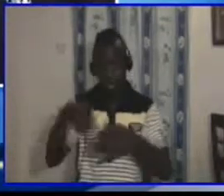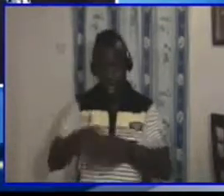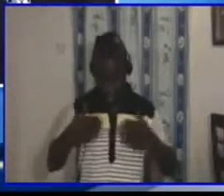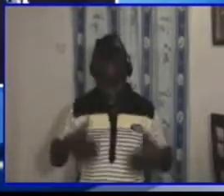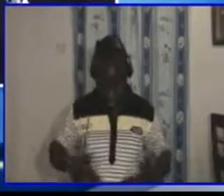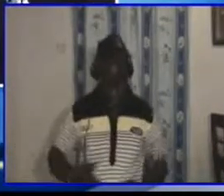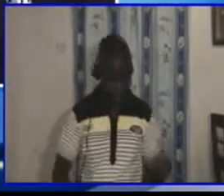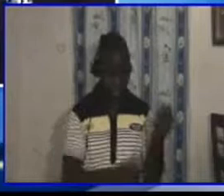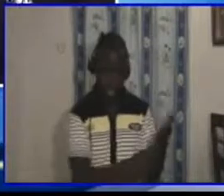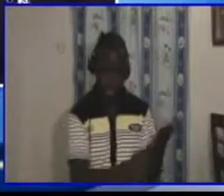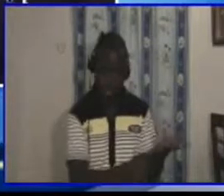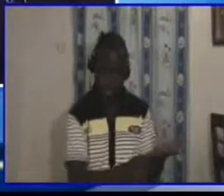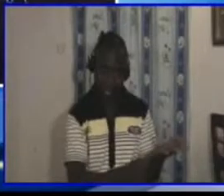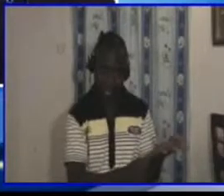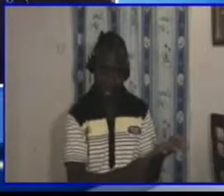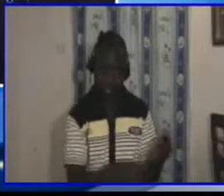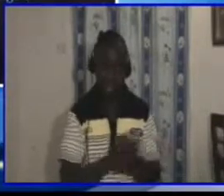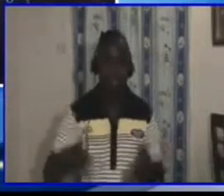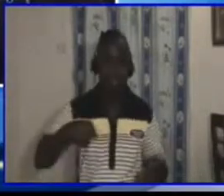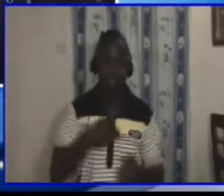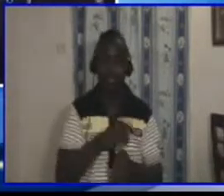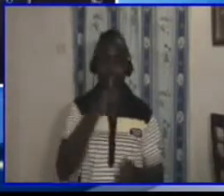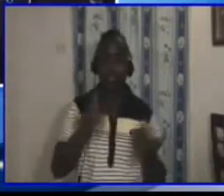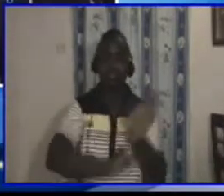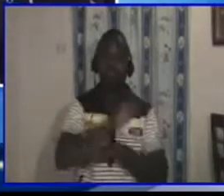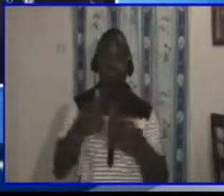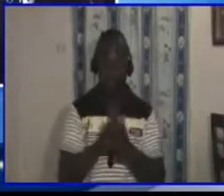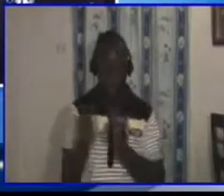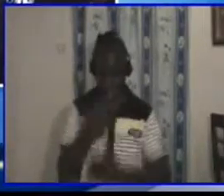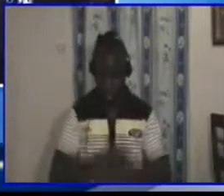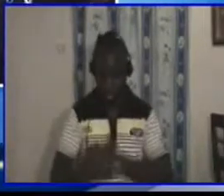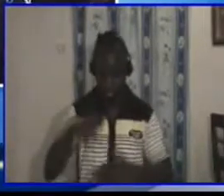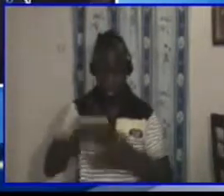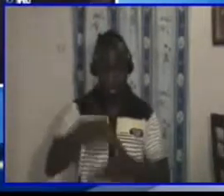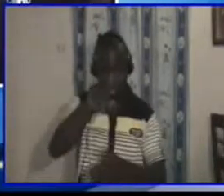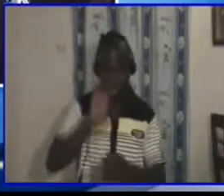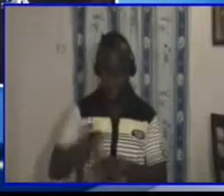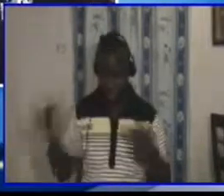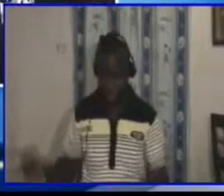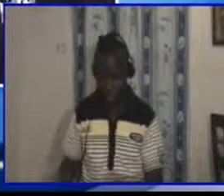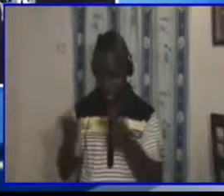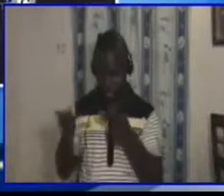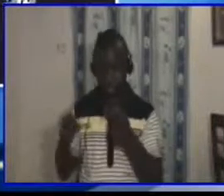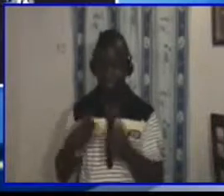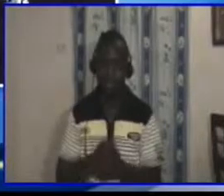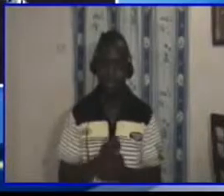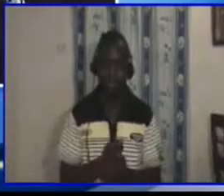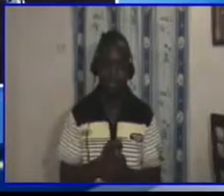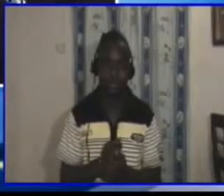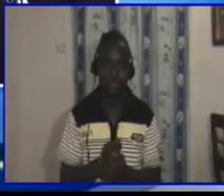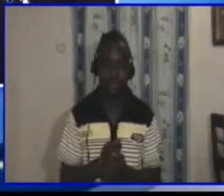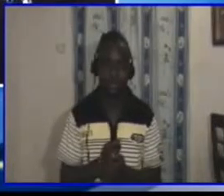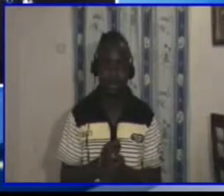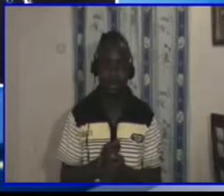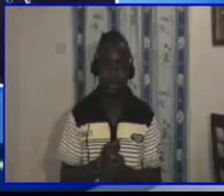perché noi abbiamo peccato nel corpo di carne noi siamo